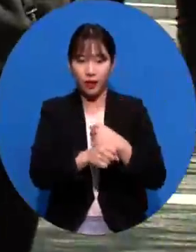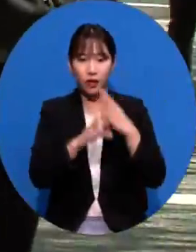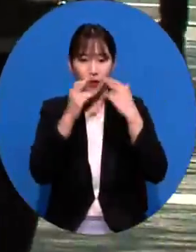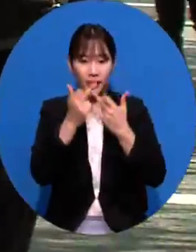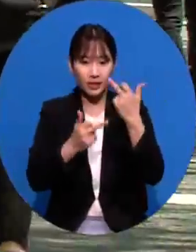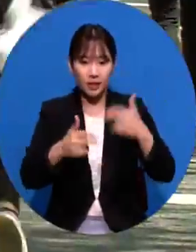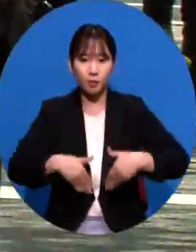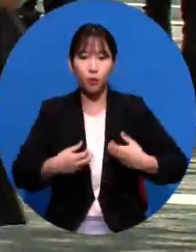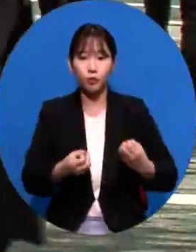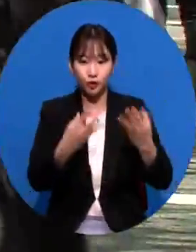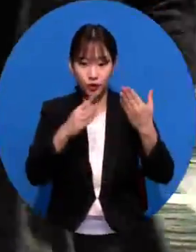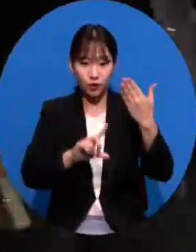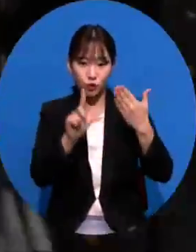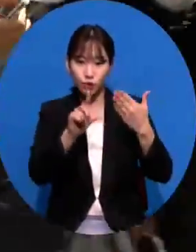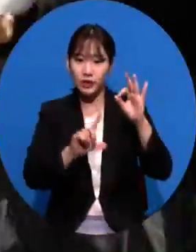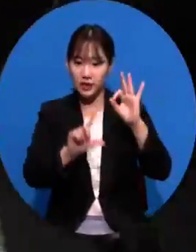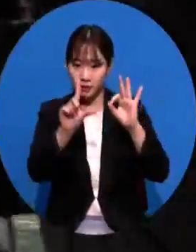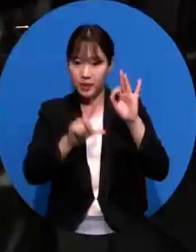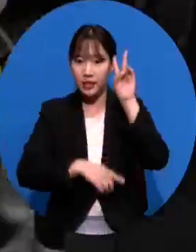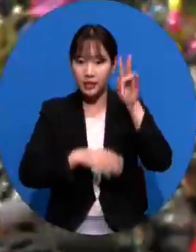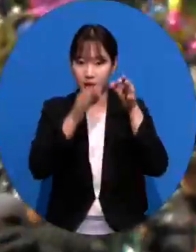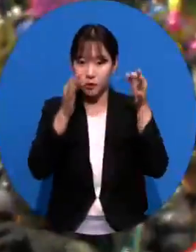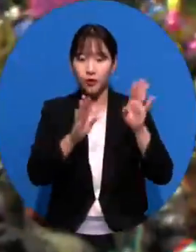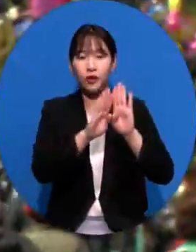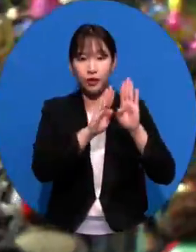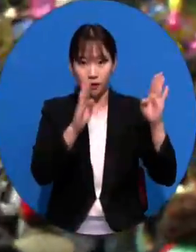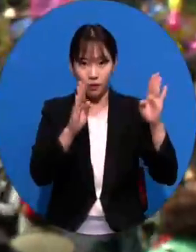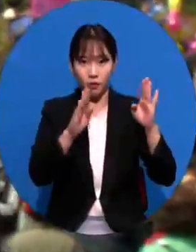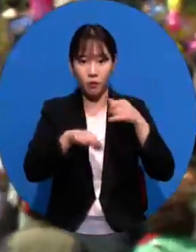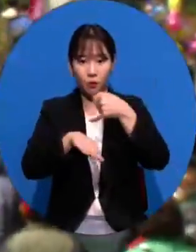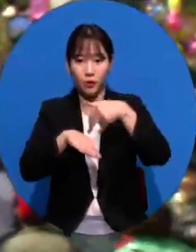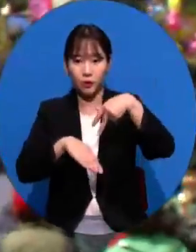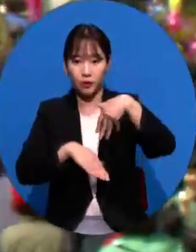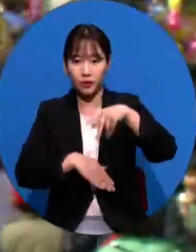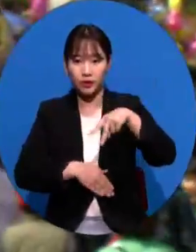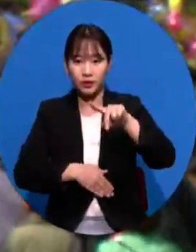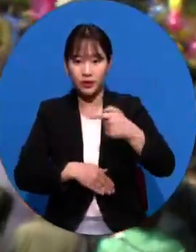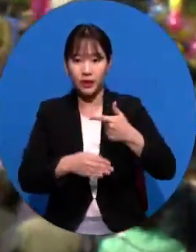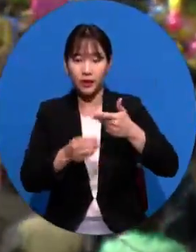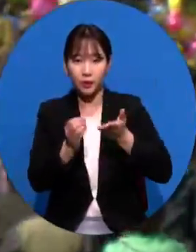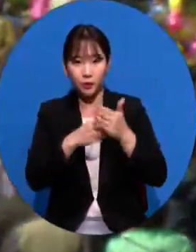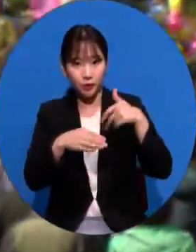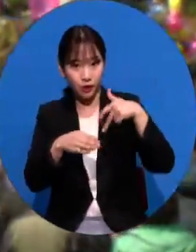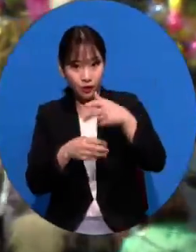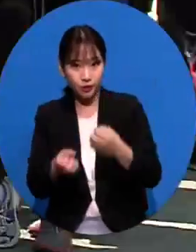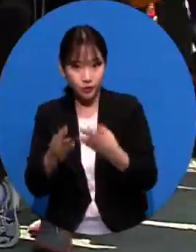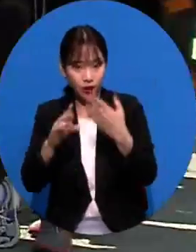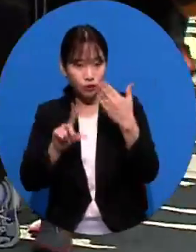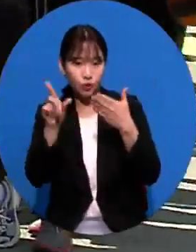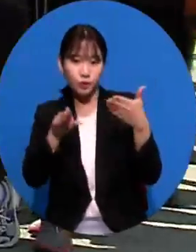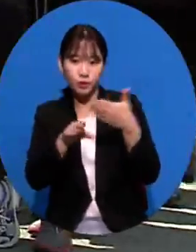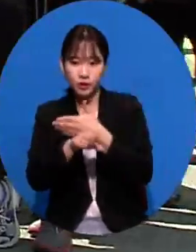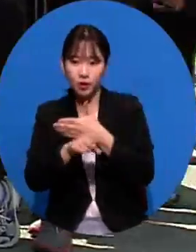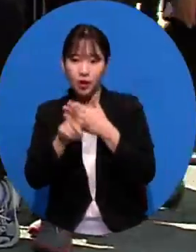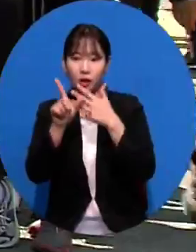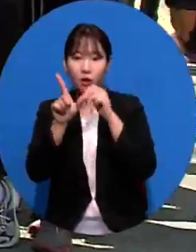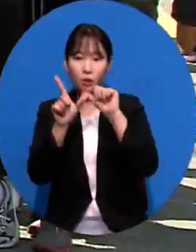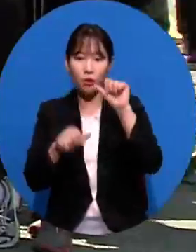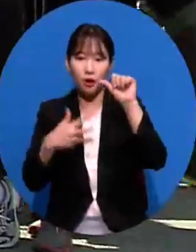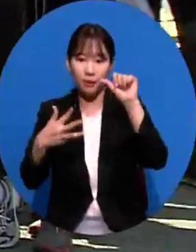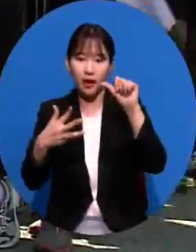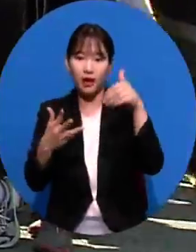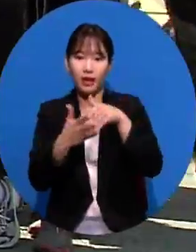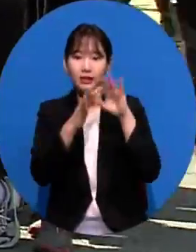유달산 봄축제는 오는 9일과 10일 양일간 열리고 완도 청산도 슬로걷기 축제는 9일부터 다음 달